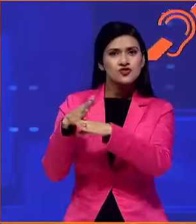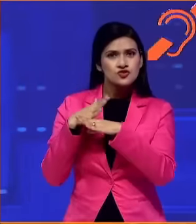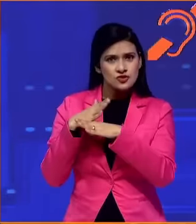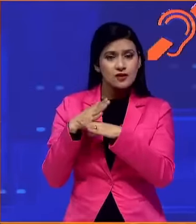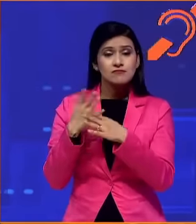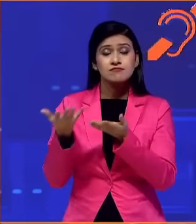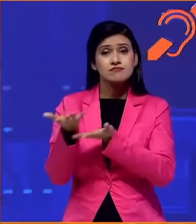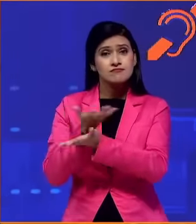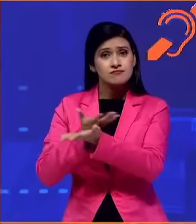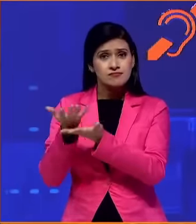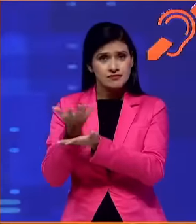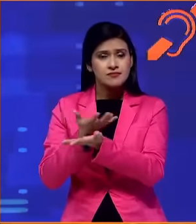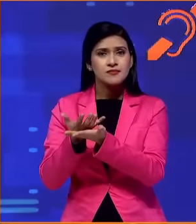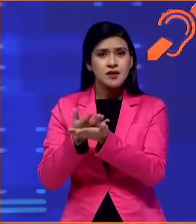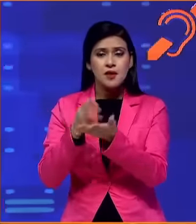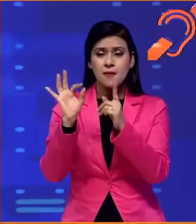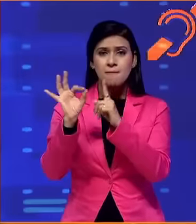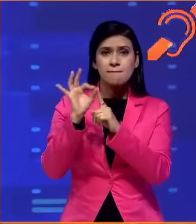समयमेंजब